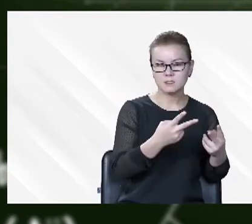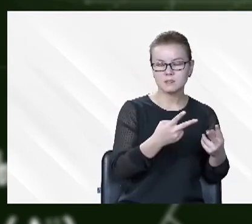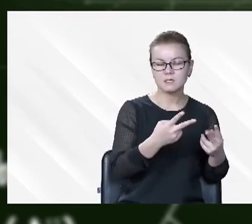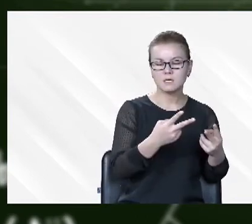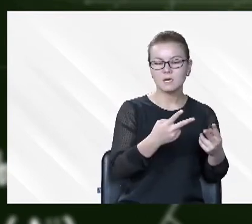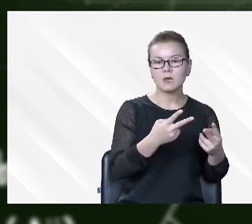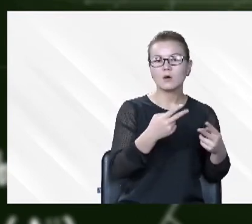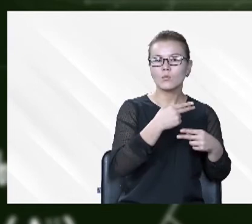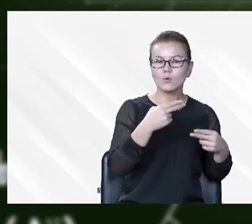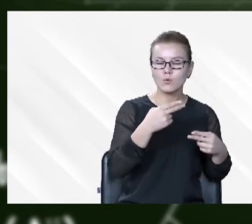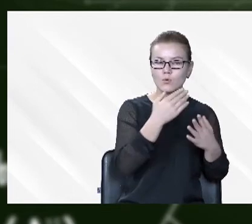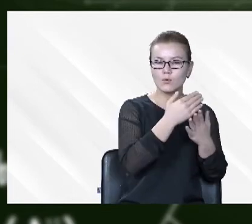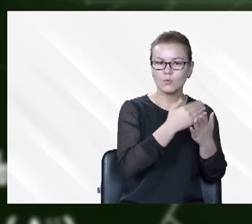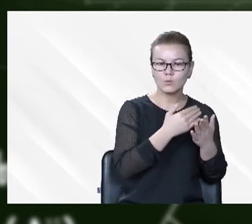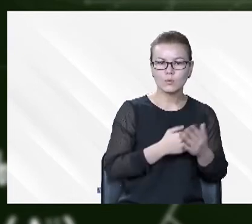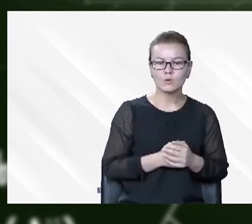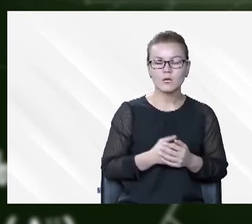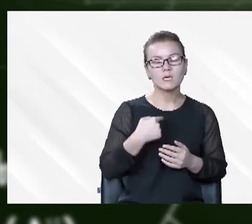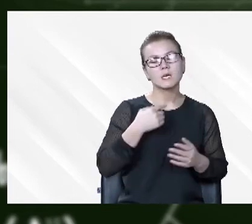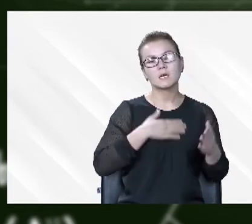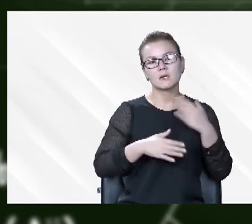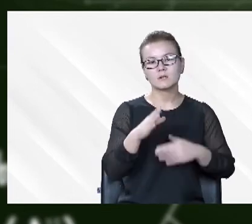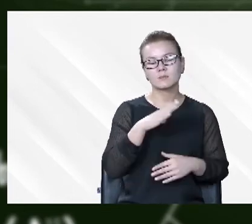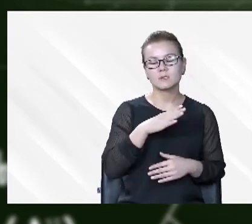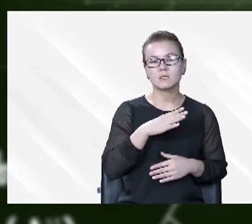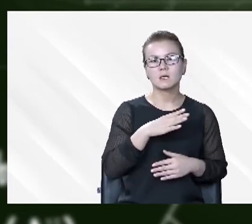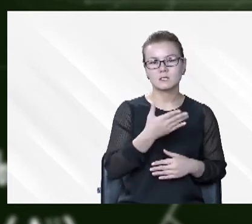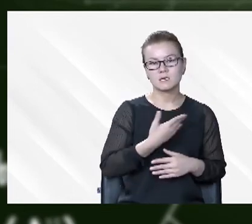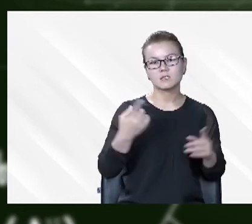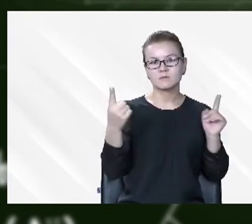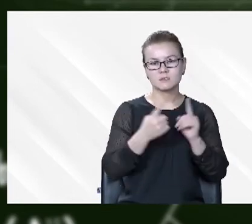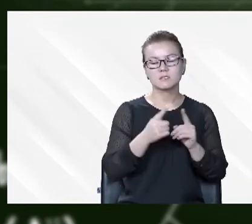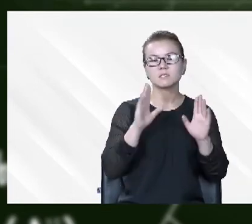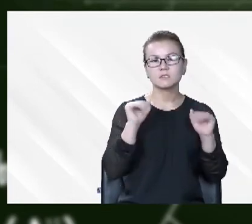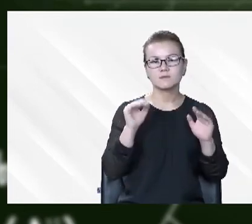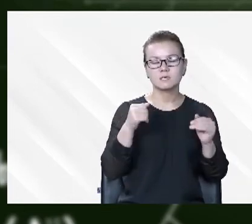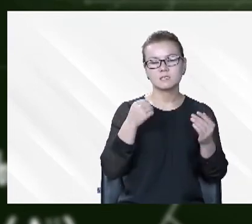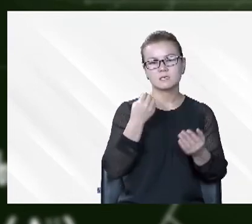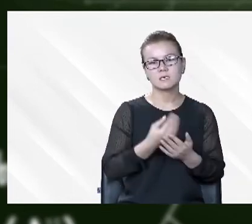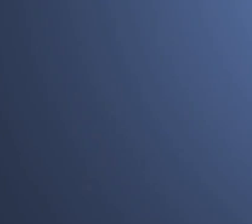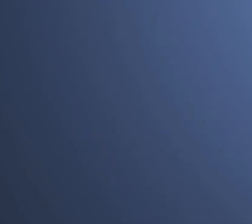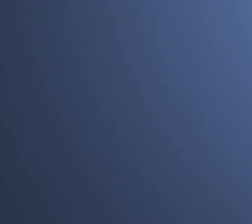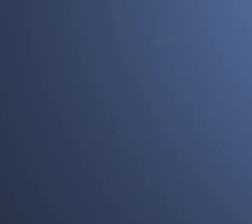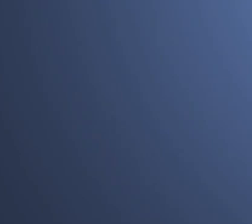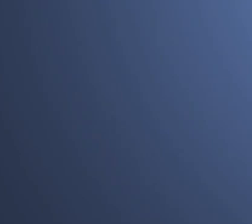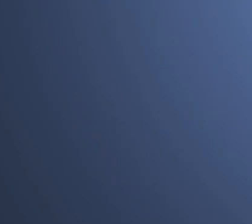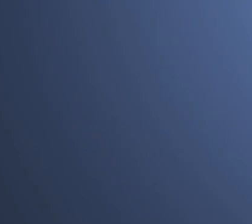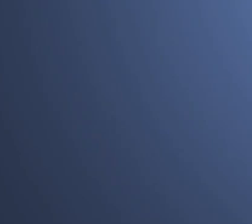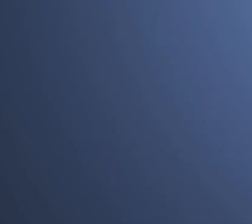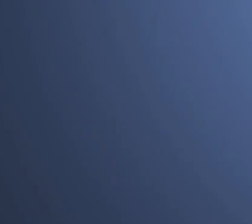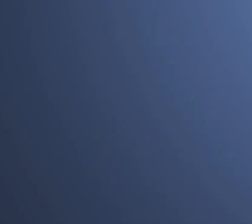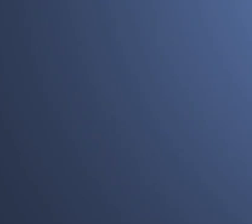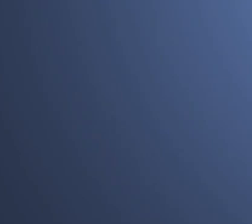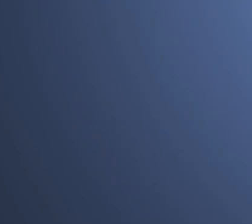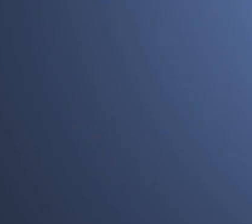что-нибудь новое. Я рада была нашей встрече. До свидания, дорогие зрители!